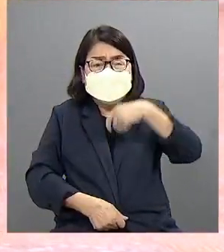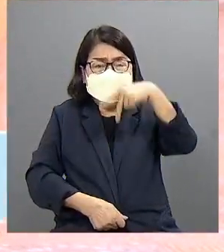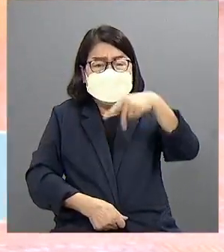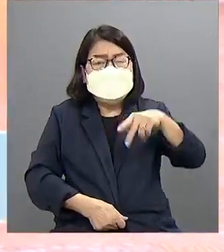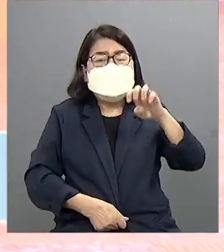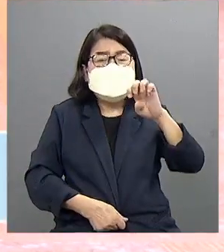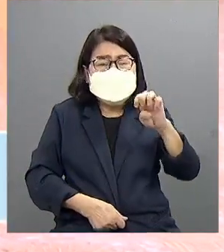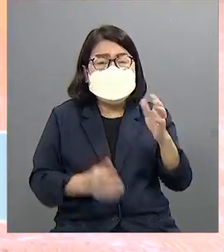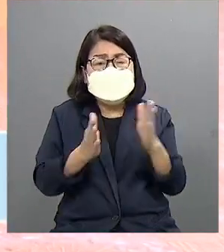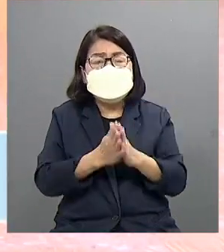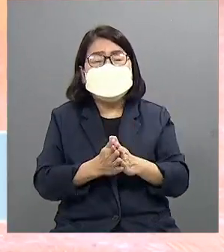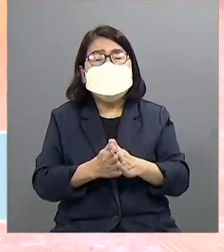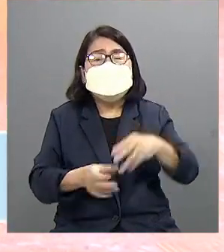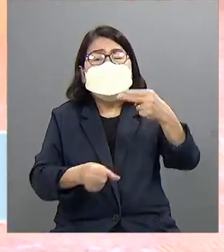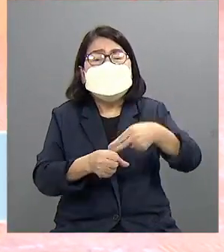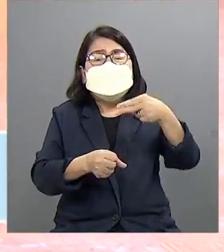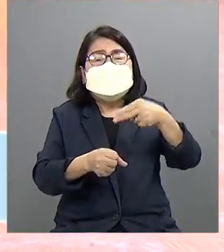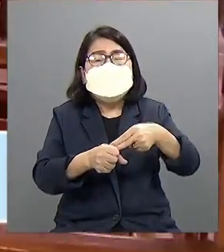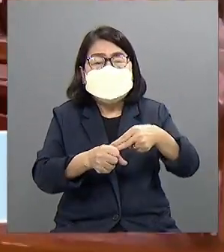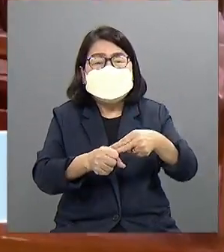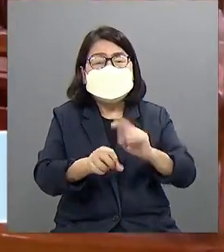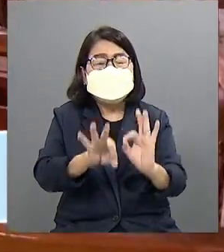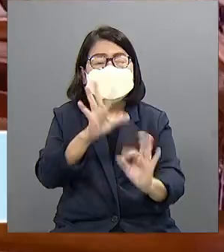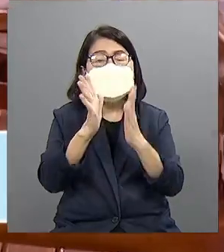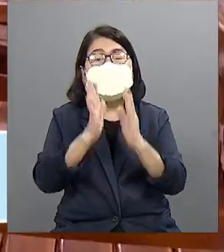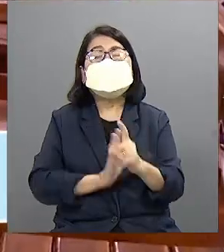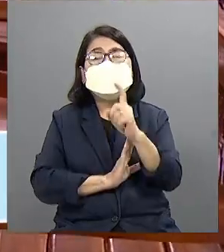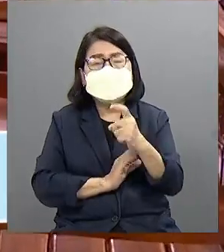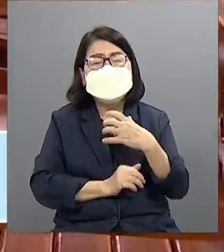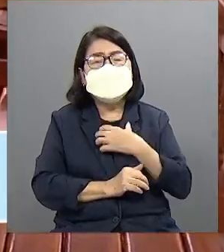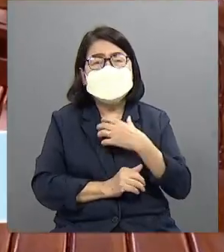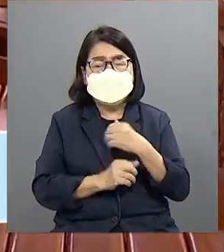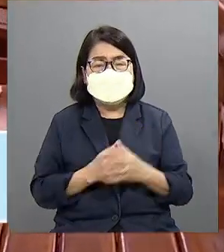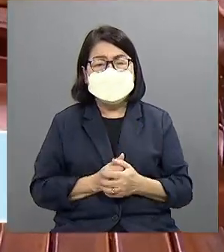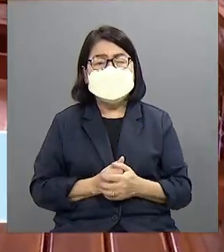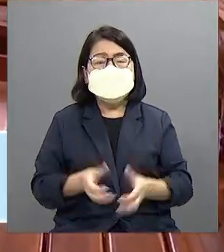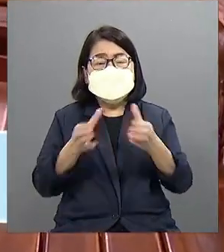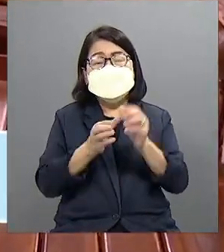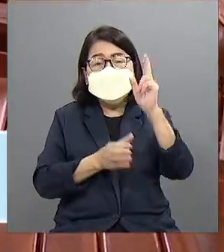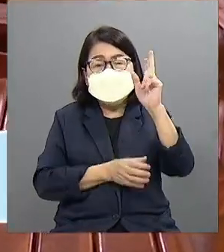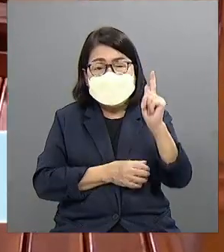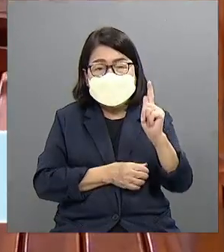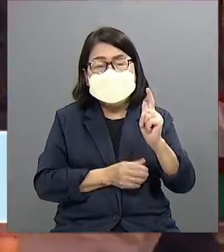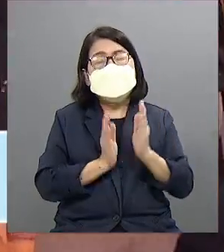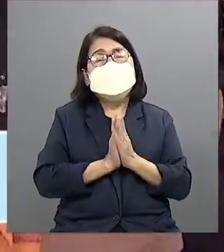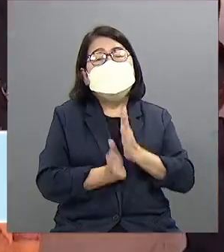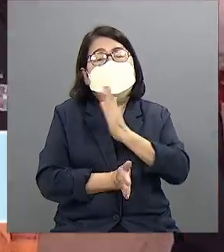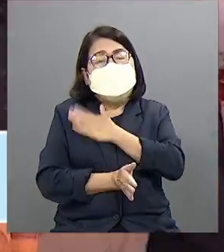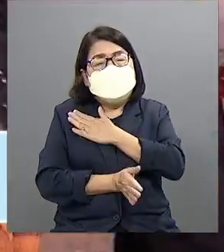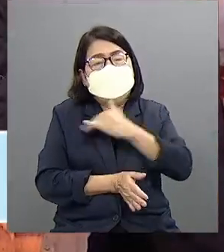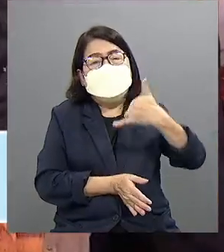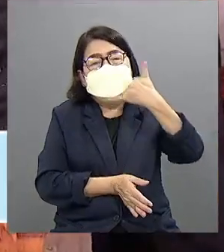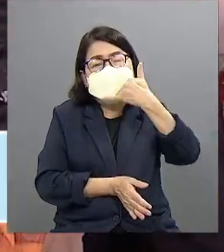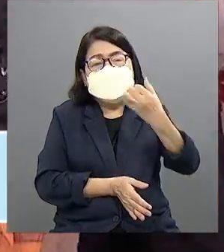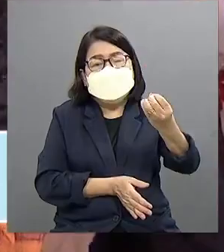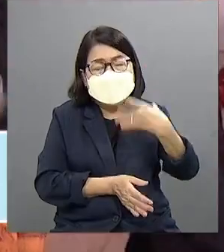ทีมข่าวร้องทุกข์ลงป้ายนี้ไทย PBS ค่ะได้รับการประสานจากพระสมุบุญเกิดฐานุตตโรเจ้าอาวาสวัดบางม่วงอำเภอบ